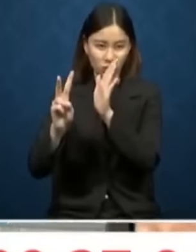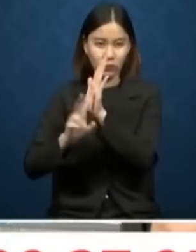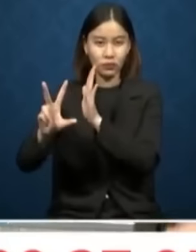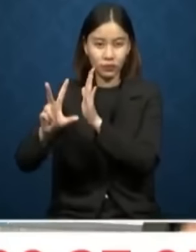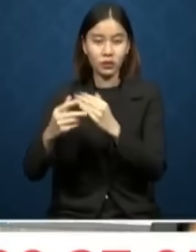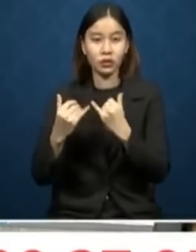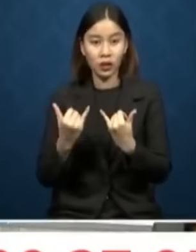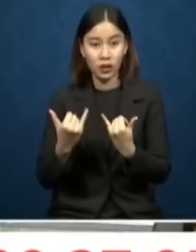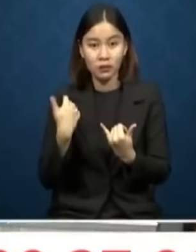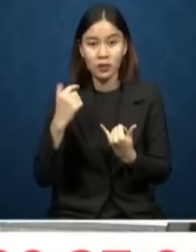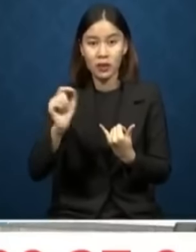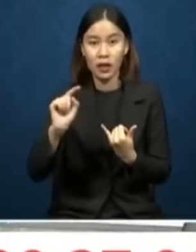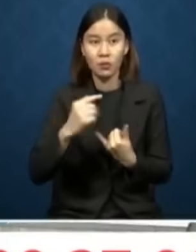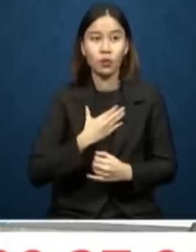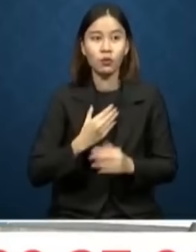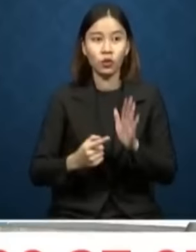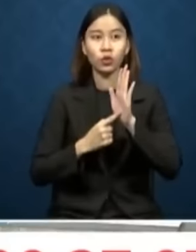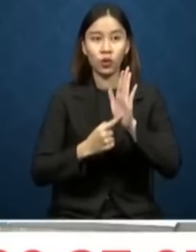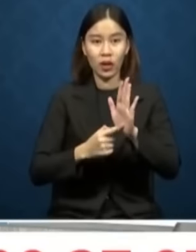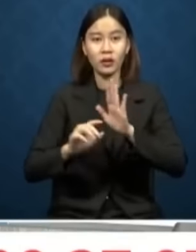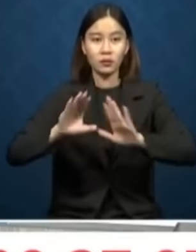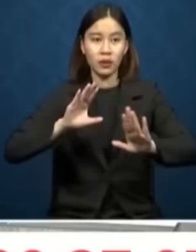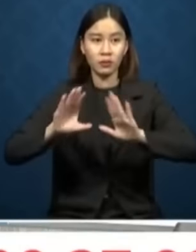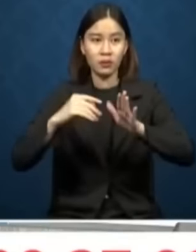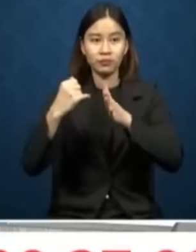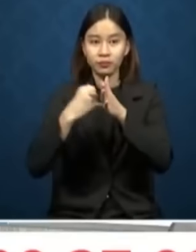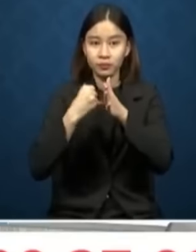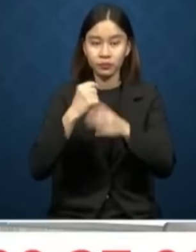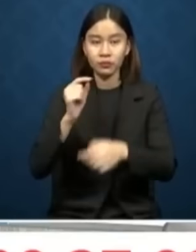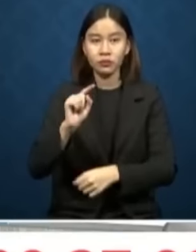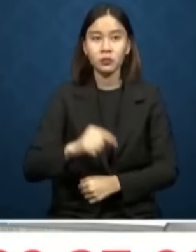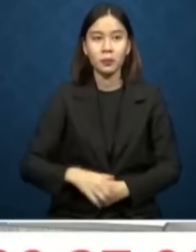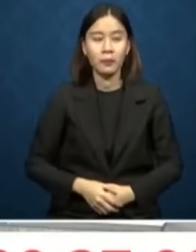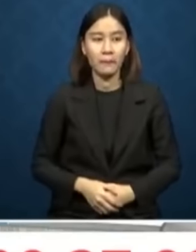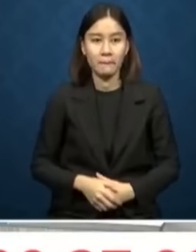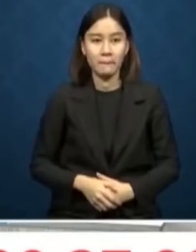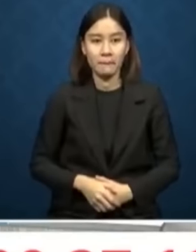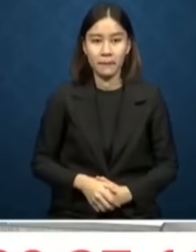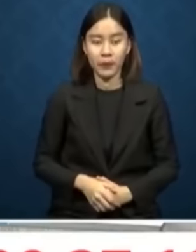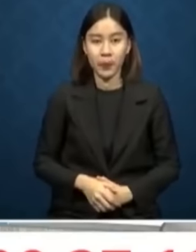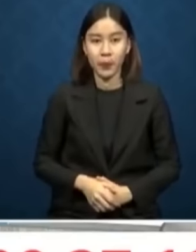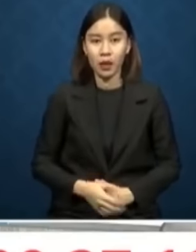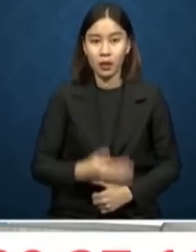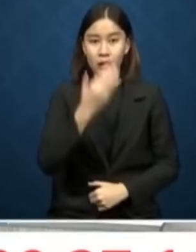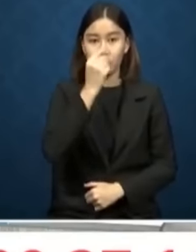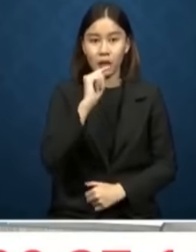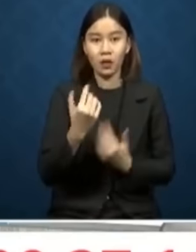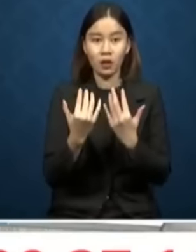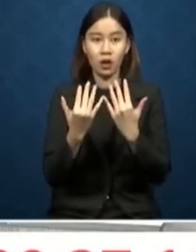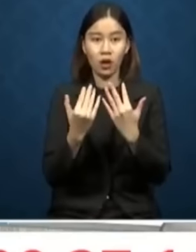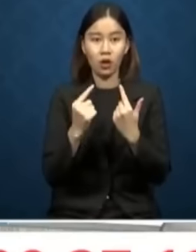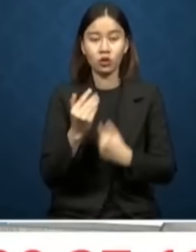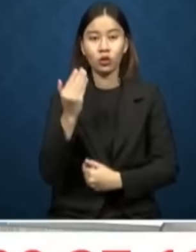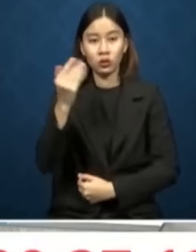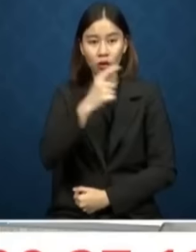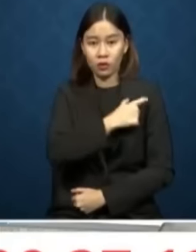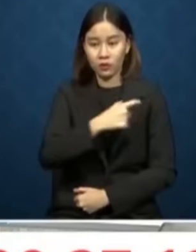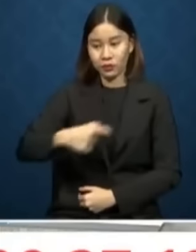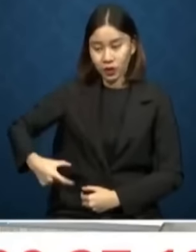านี้มันเกิดผลอะไรครับผมยกตัวอย่างน่าจะได้กลับมาเปรียบเทียบเรื่องนี้เพราะเขาไปรอการพระราชทานอภัยโ